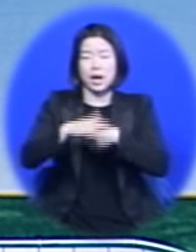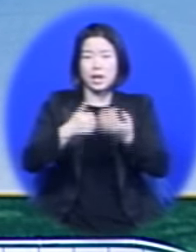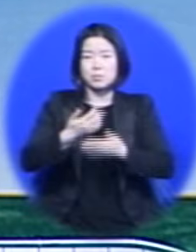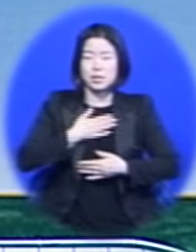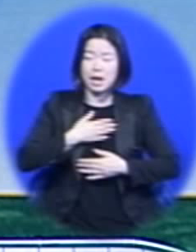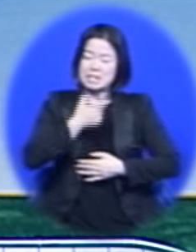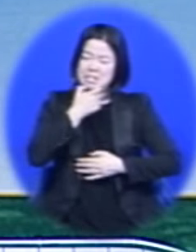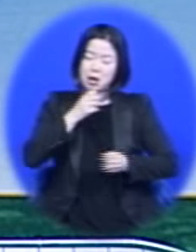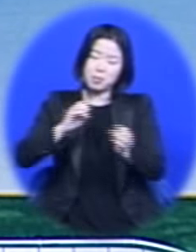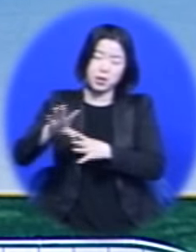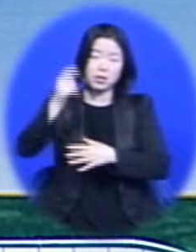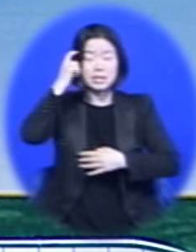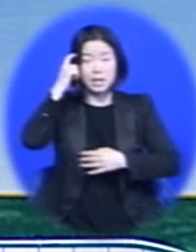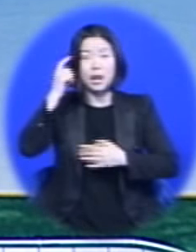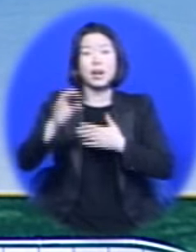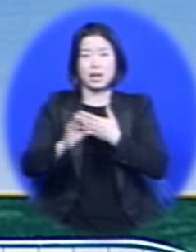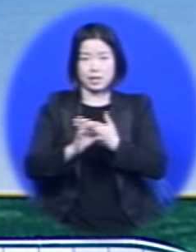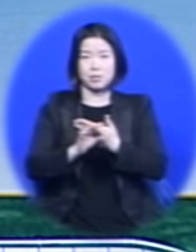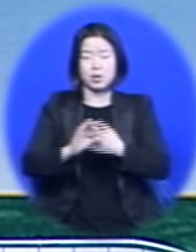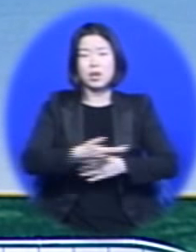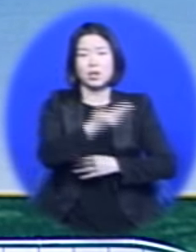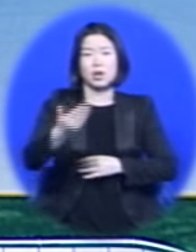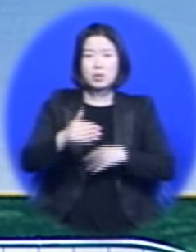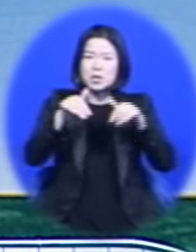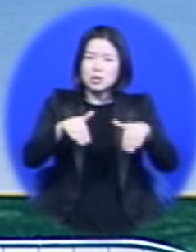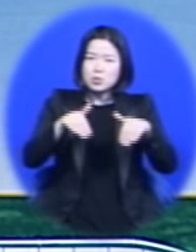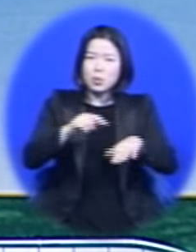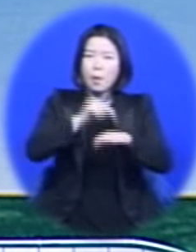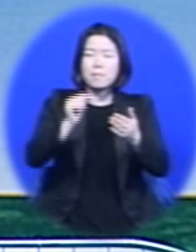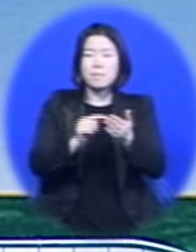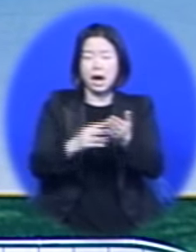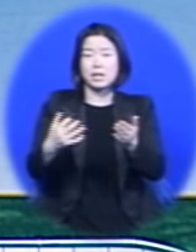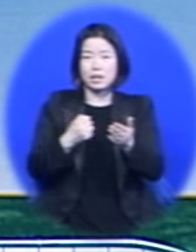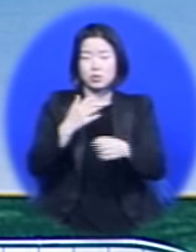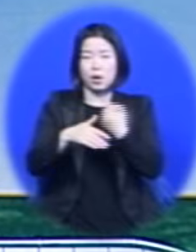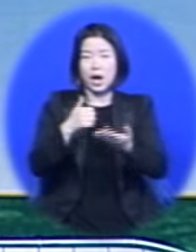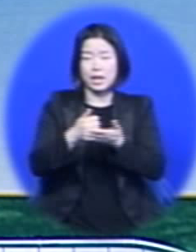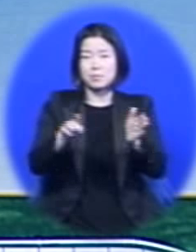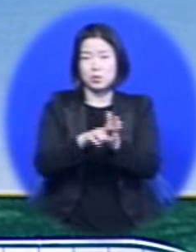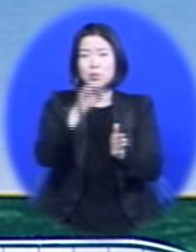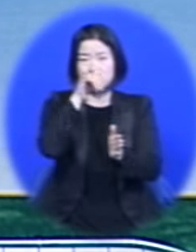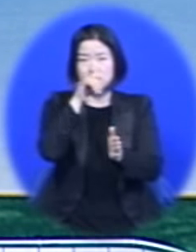버리실 것이라고 생각한다면 여러분은 종의 마음을 가지고 하나님을 믿는 것이죠.